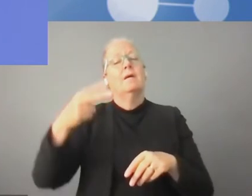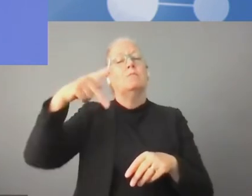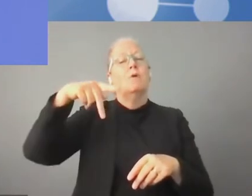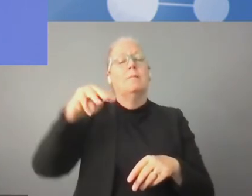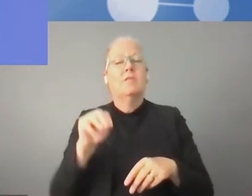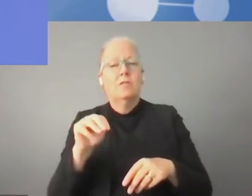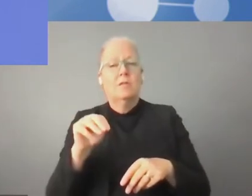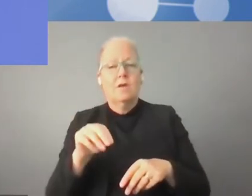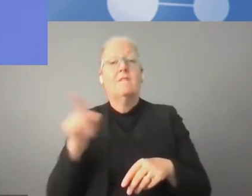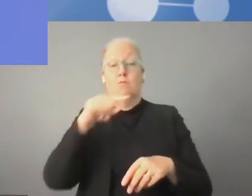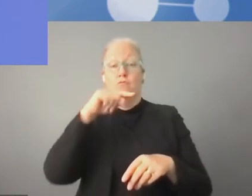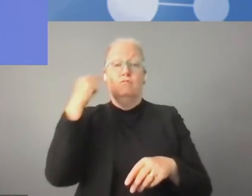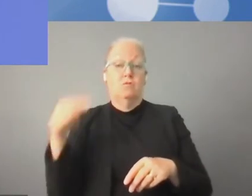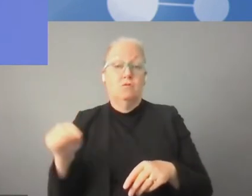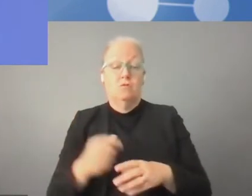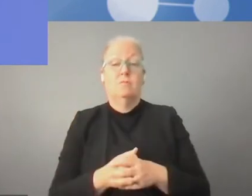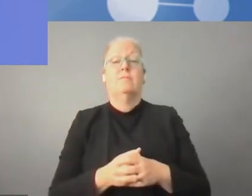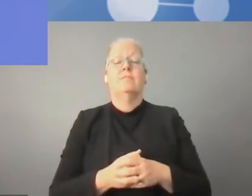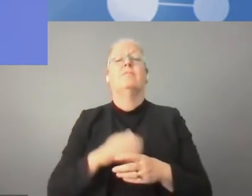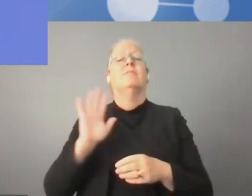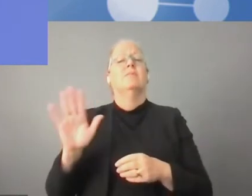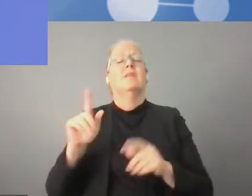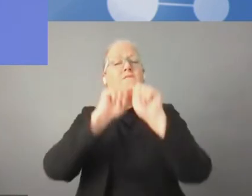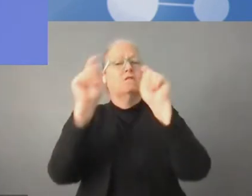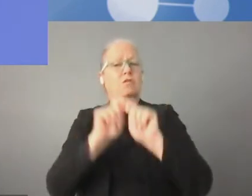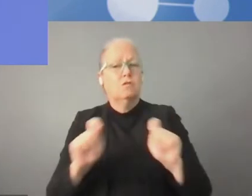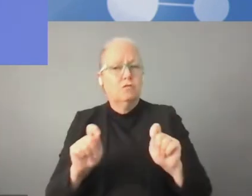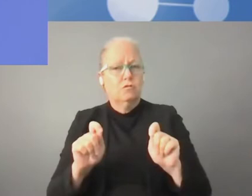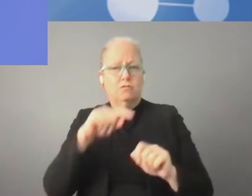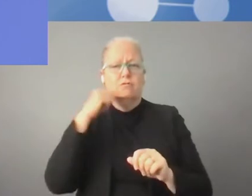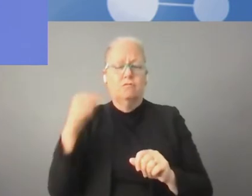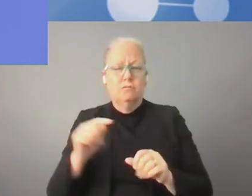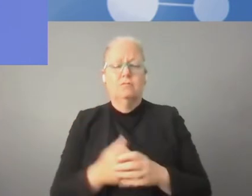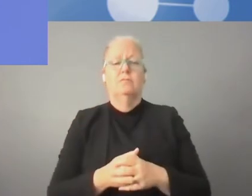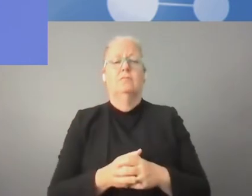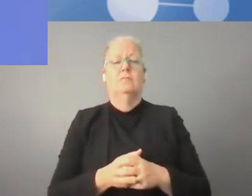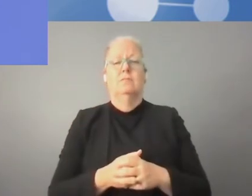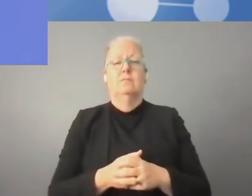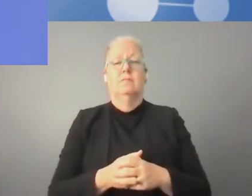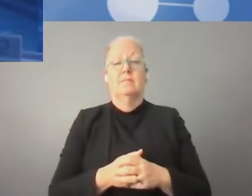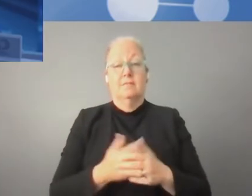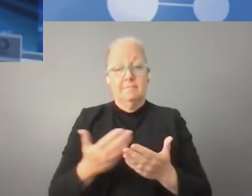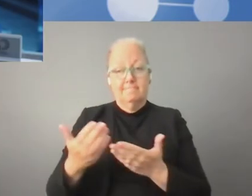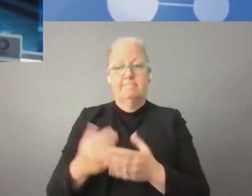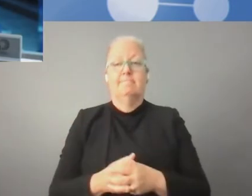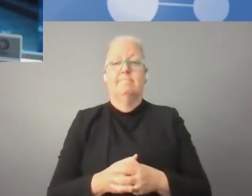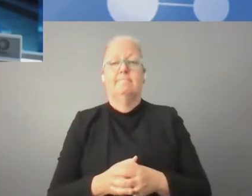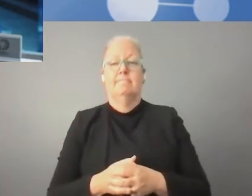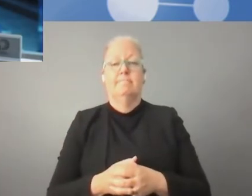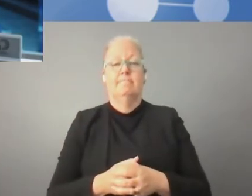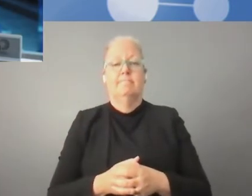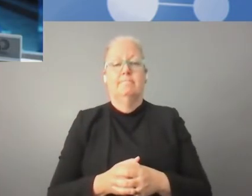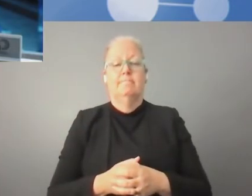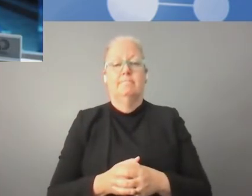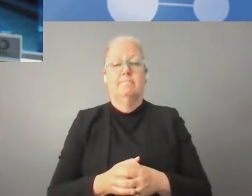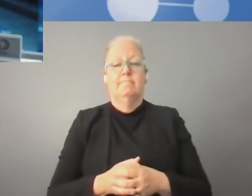的技术部门能够给我们放一个视频，这是一个俄罗斯总理给我们的